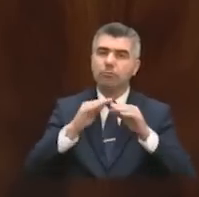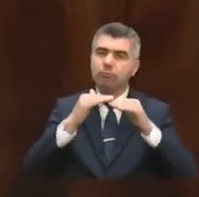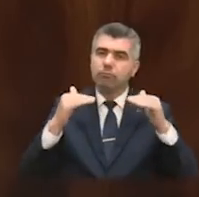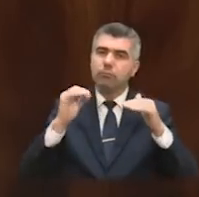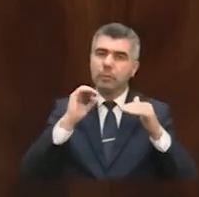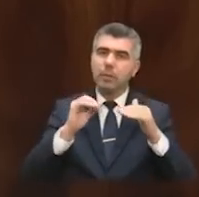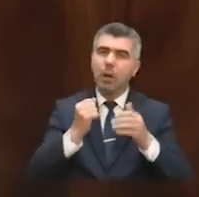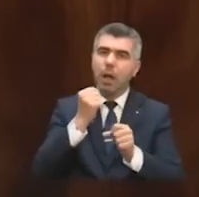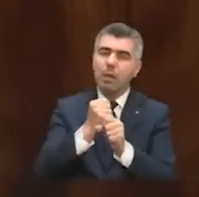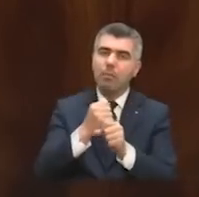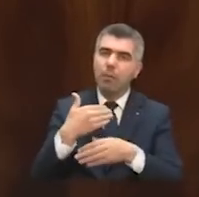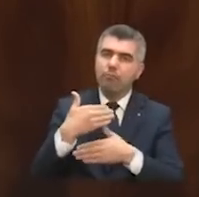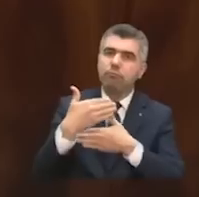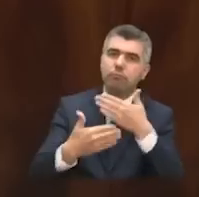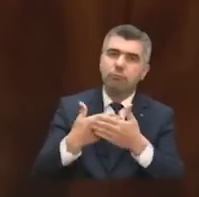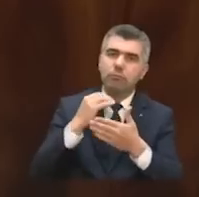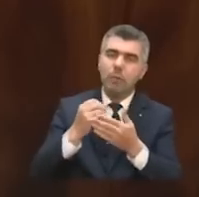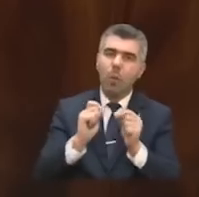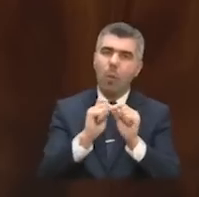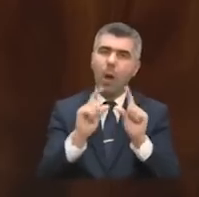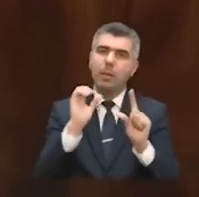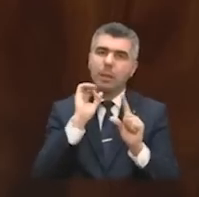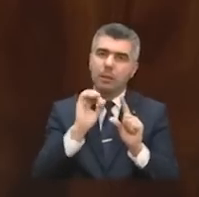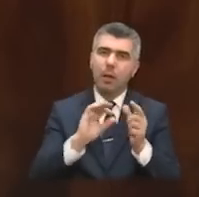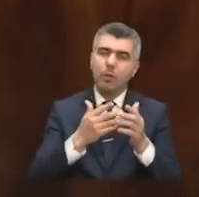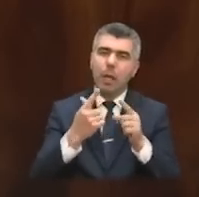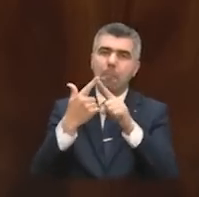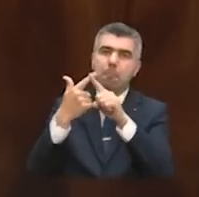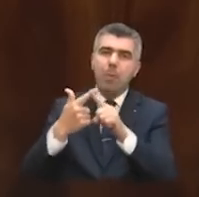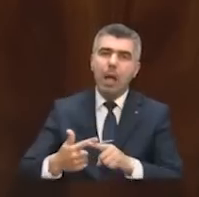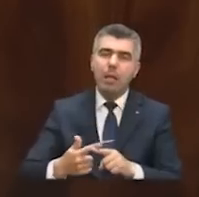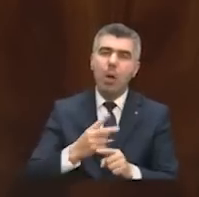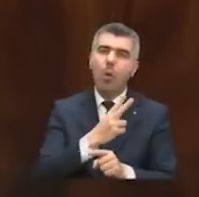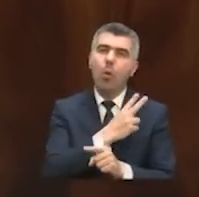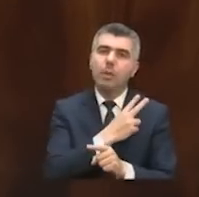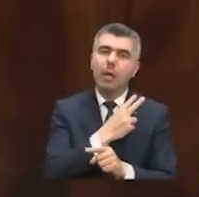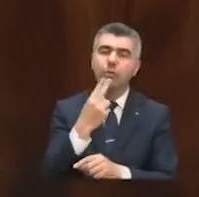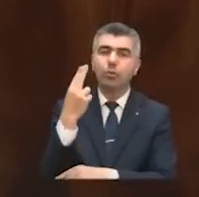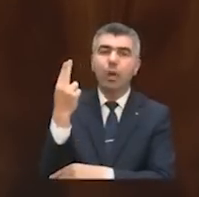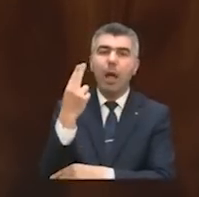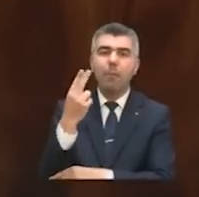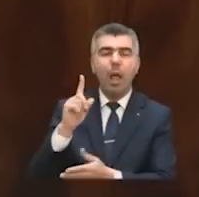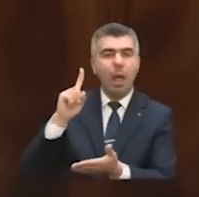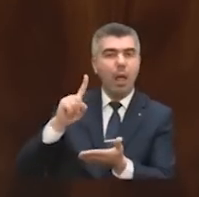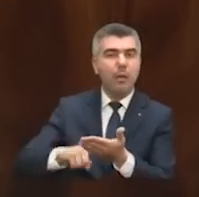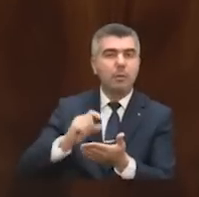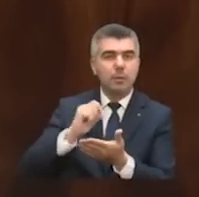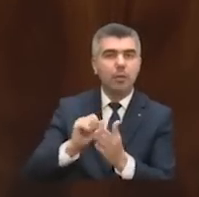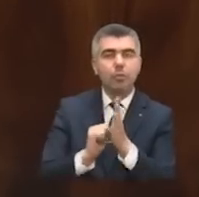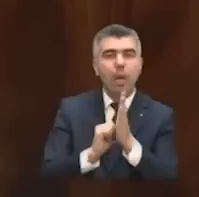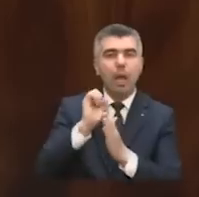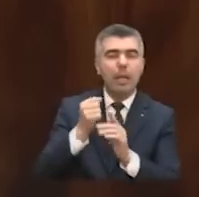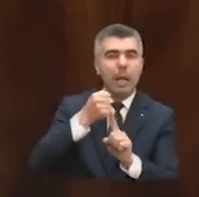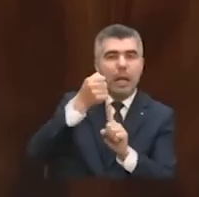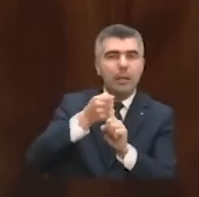المهني وتحسين الوضعية المالية للأستاذ الجامعي اللي عنده دور أساسي في إنجاح